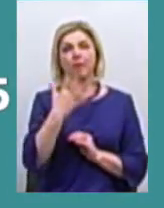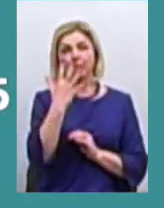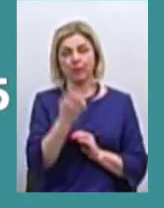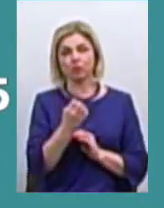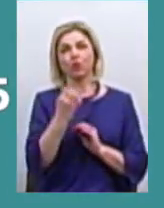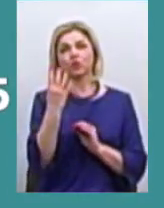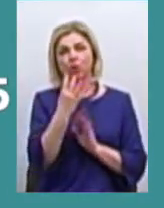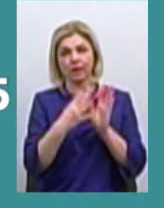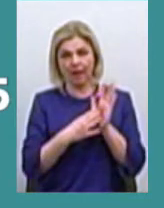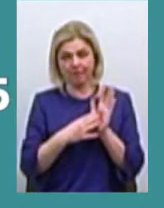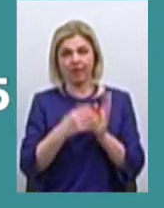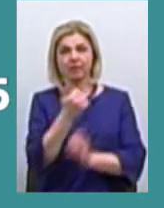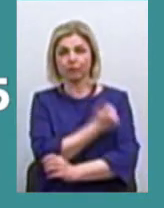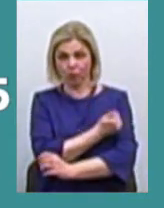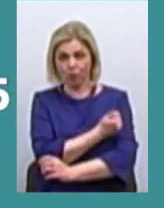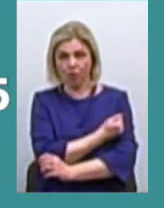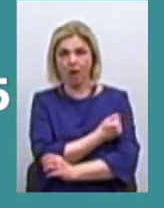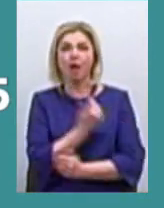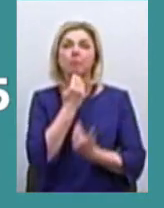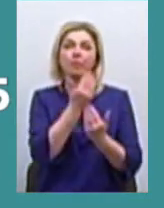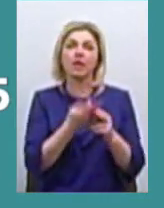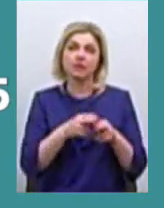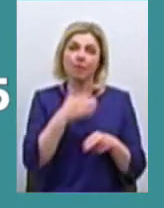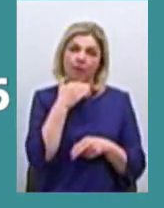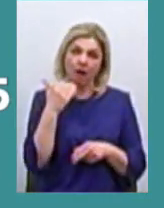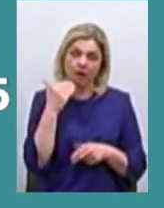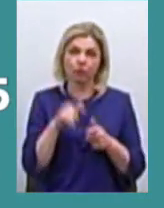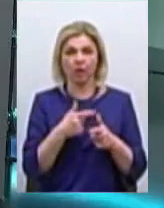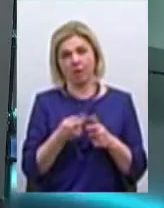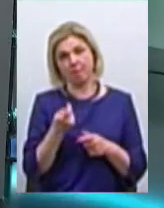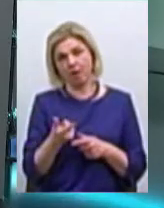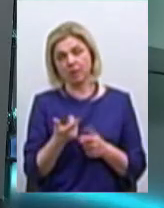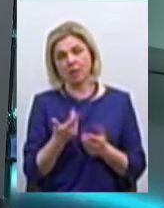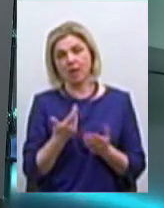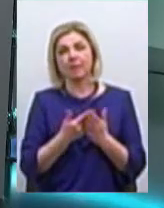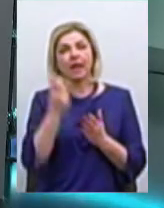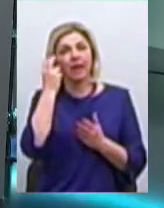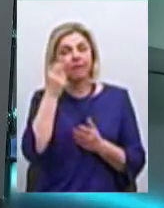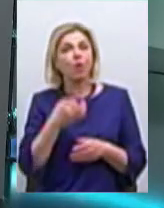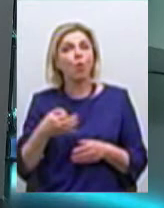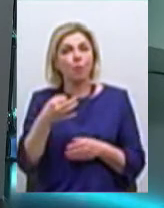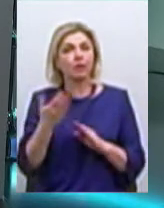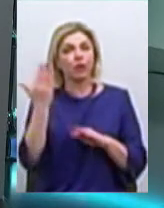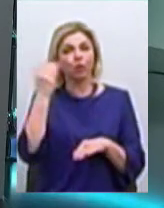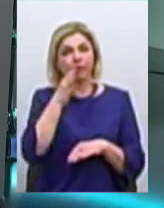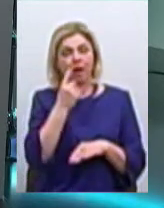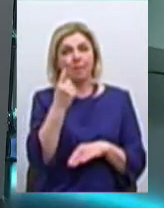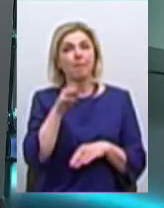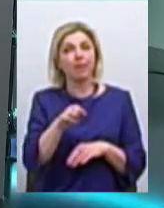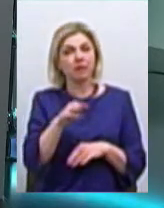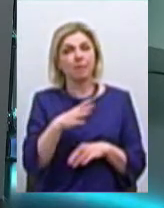доз. Інна Едмундовна, багато це чи мало? Наприклад, в Київській області на той момент 1 березня